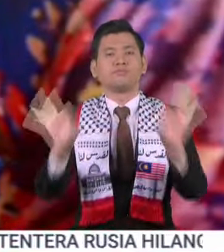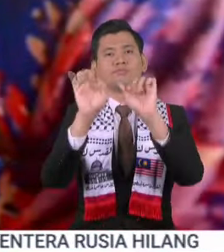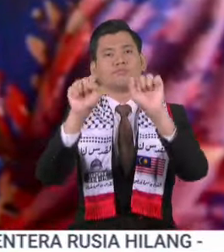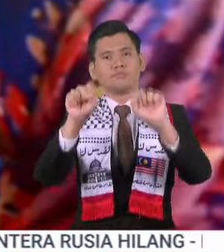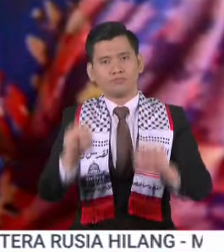segera